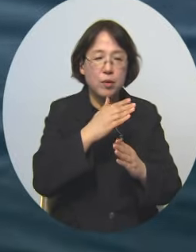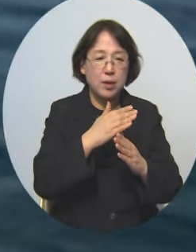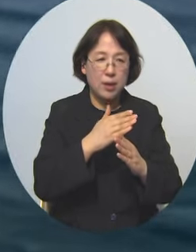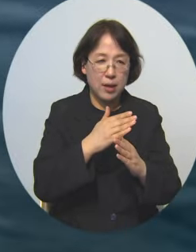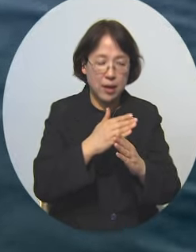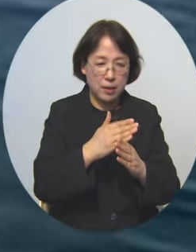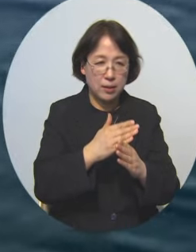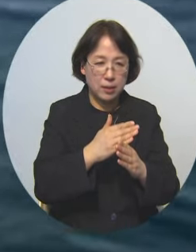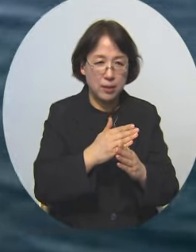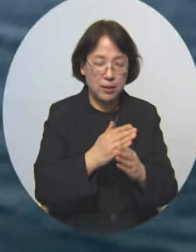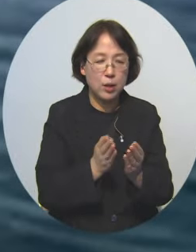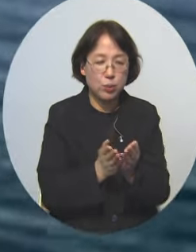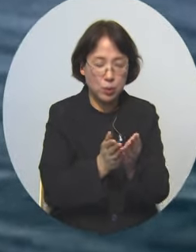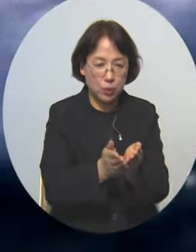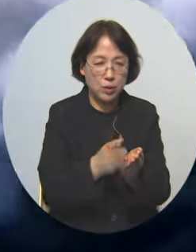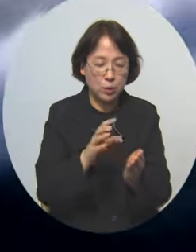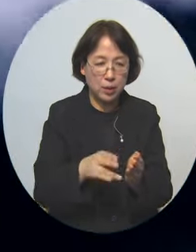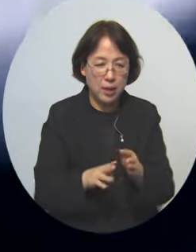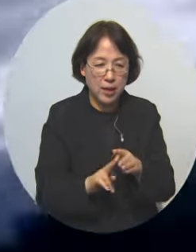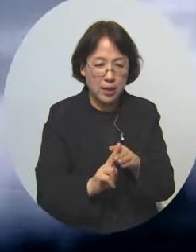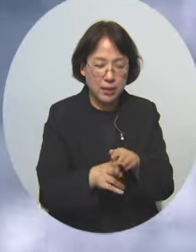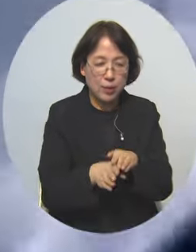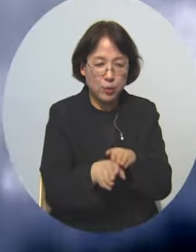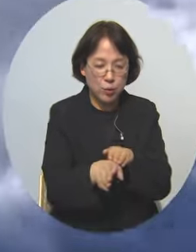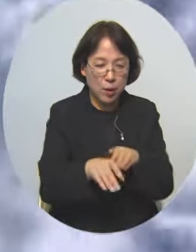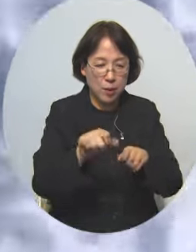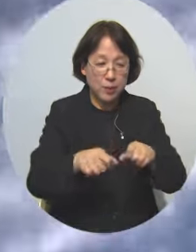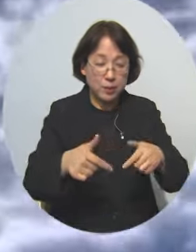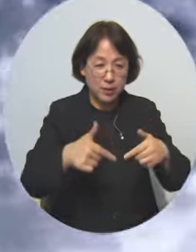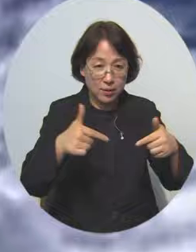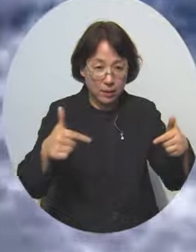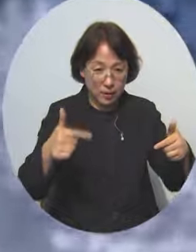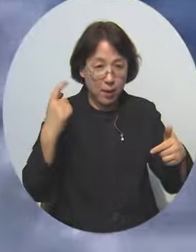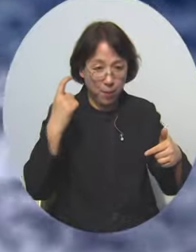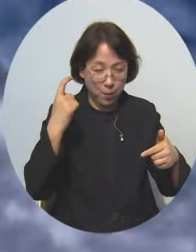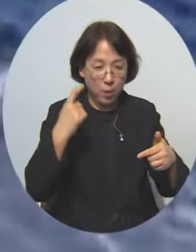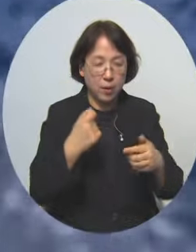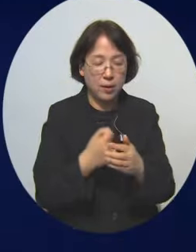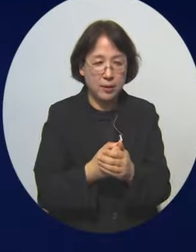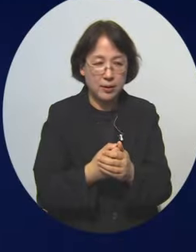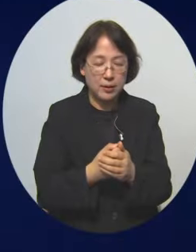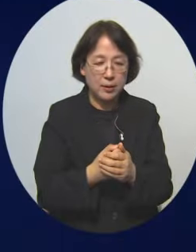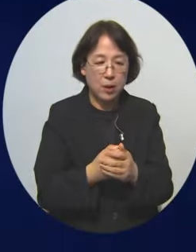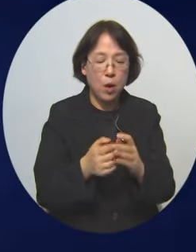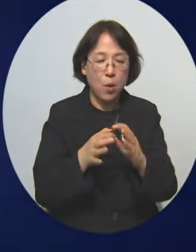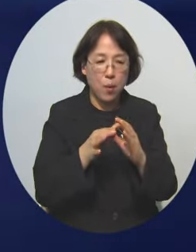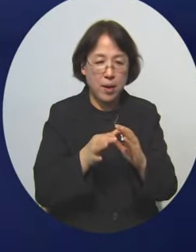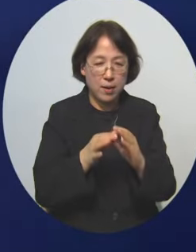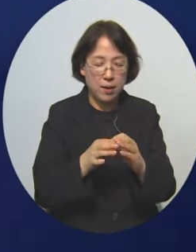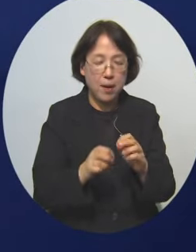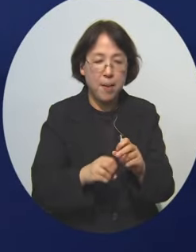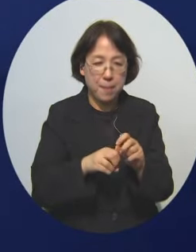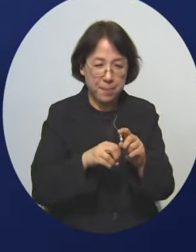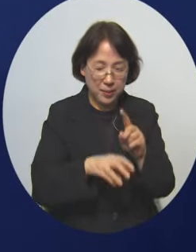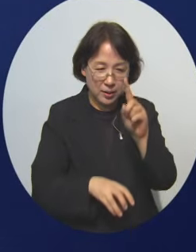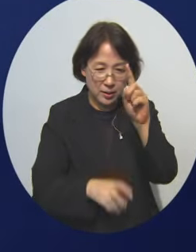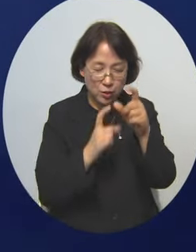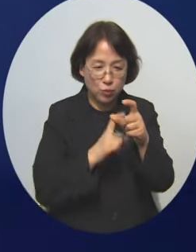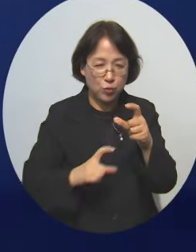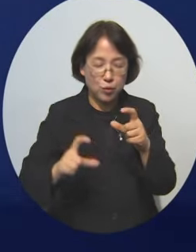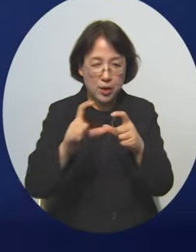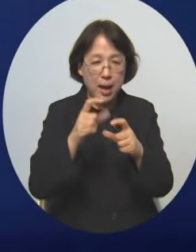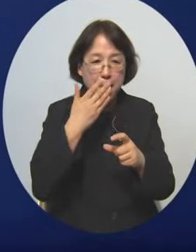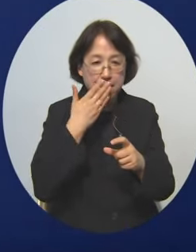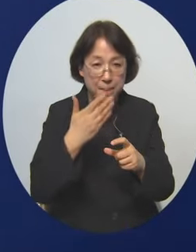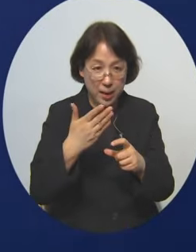심포조선소에서 잠수함 관련 활동이 늘었다는 분석이 나오면서 잠수함 발사 탄도미사일 SLBM 추가 시험 발사